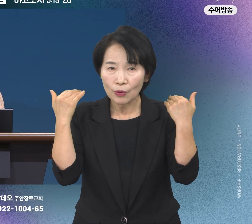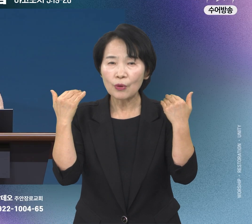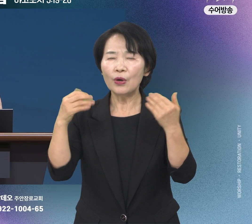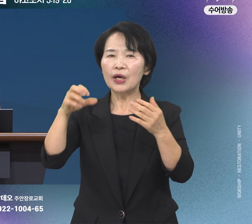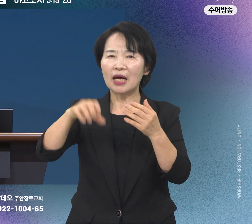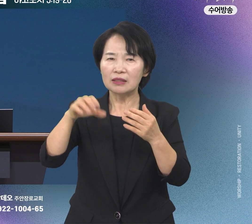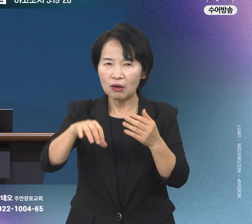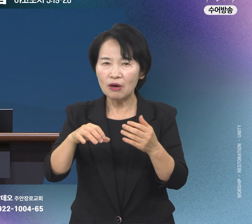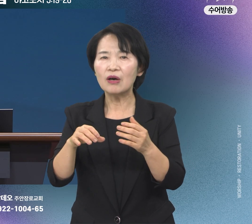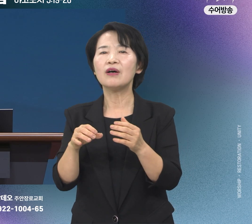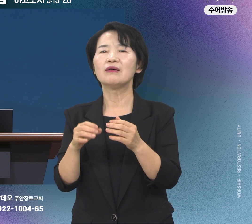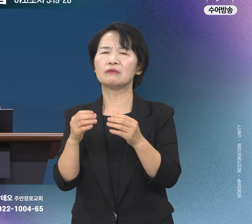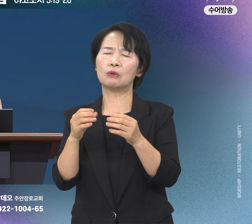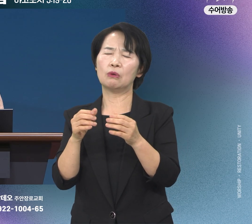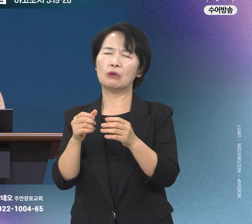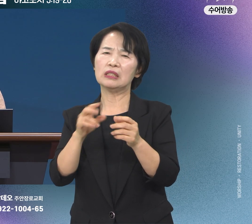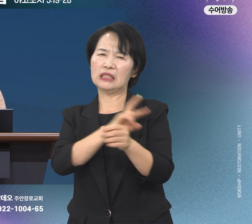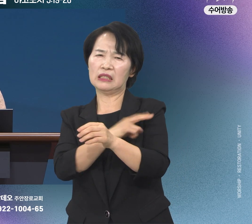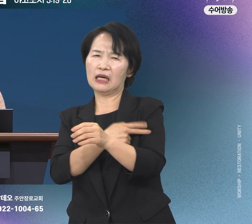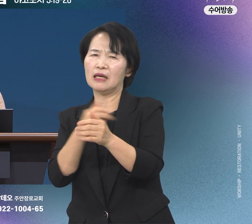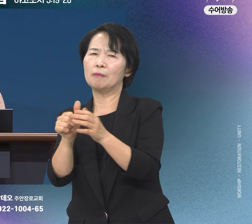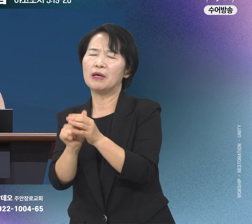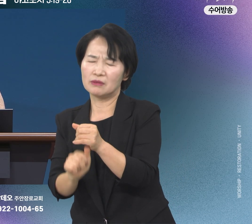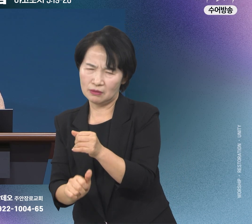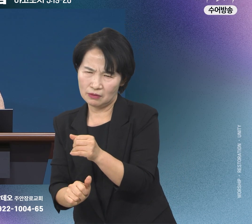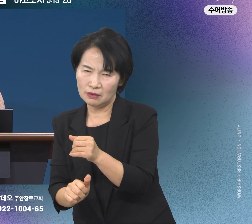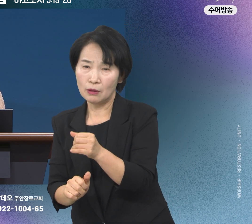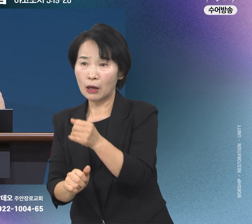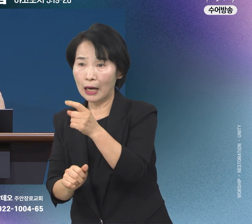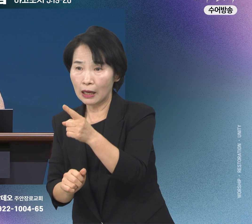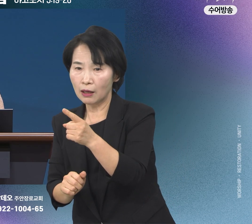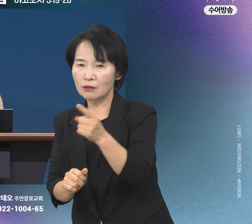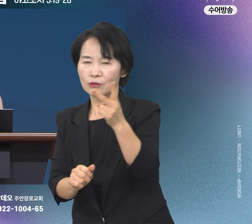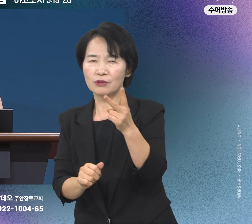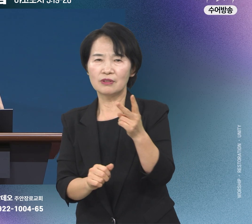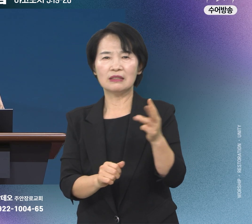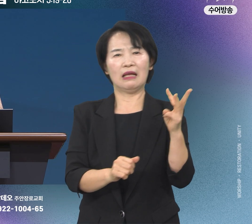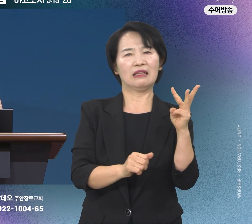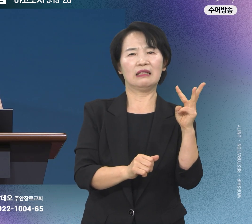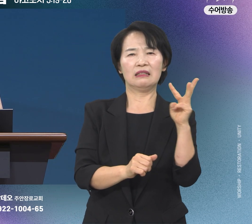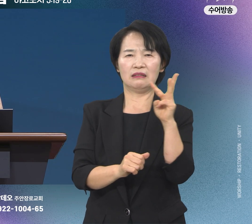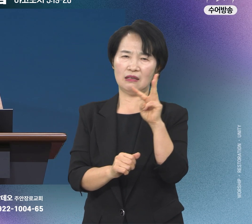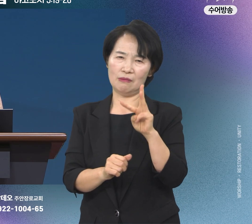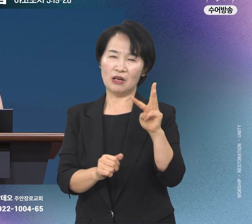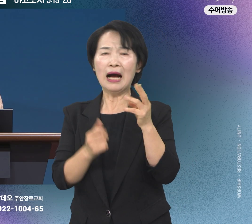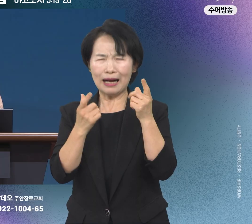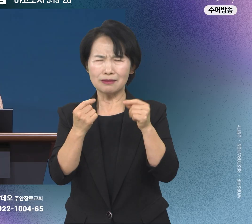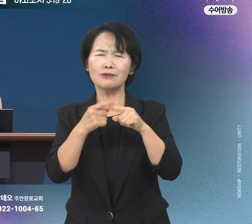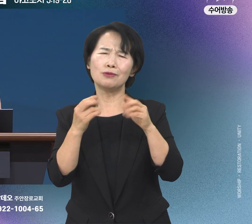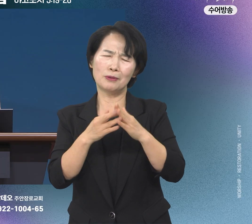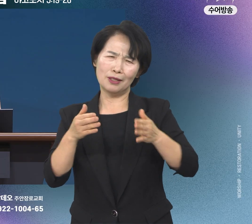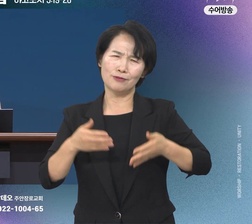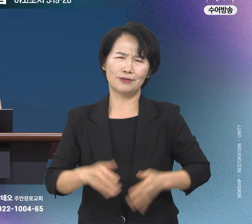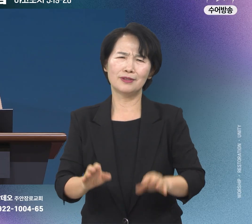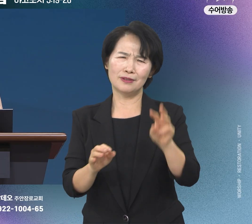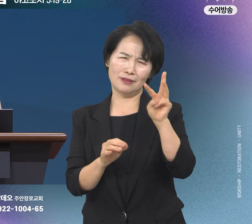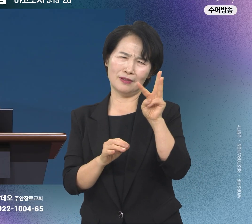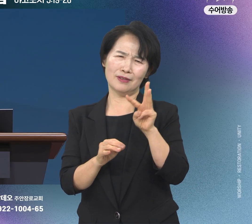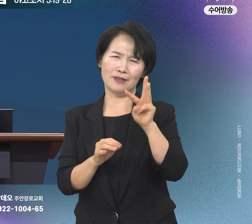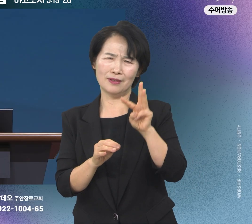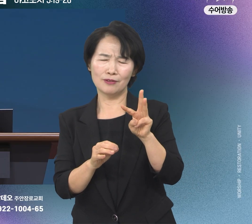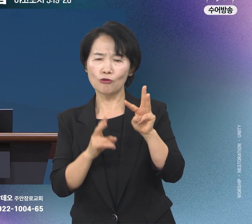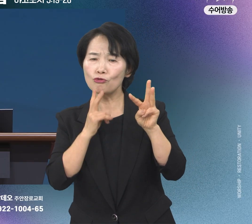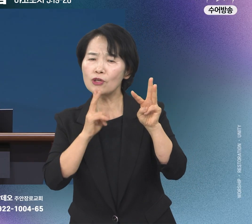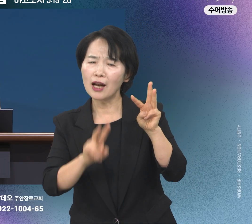신천지 신도로 만듭니다. 자, 이제 같은 교회에 신천지 신도가 몇 명이 된 거죠? 3명이 된 겁니다. 이 3명